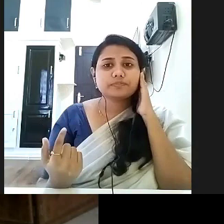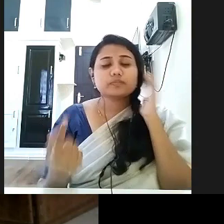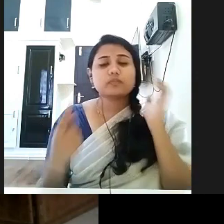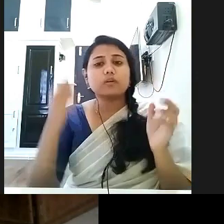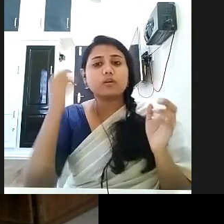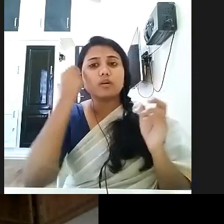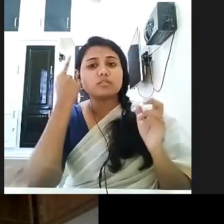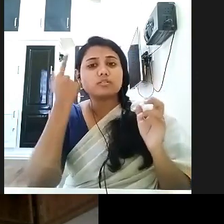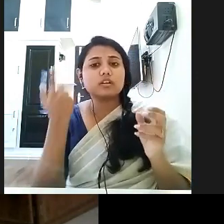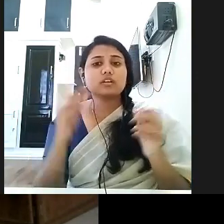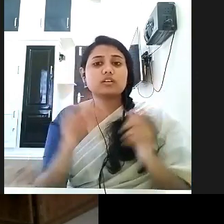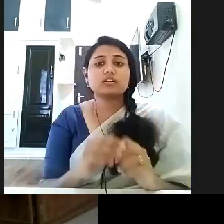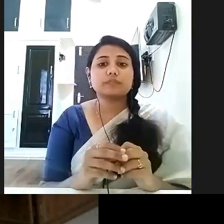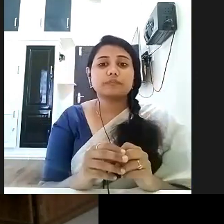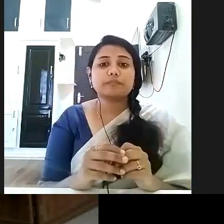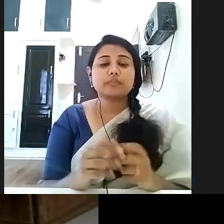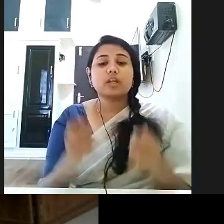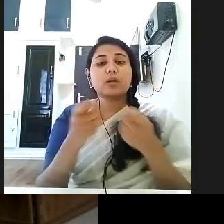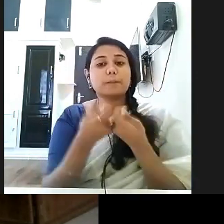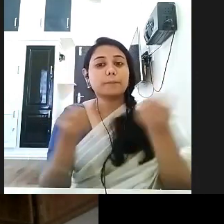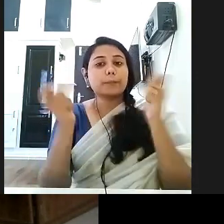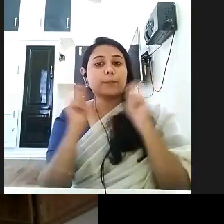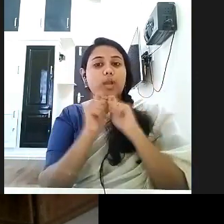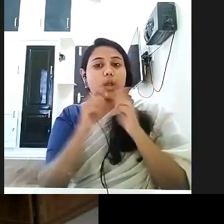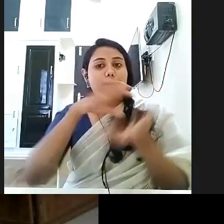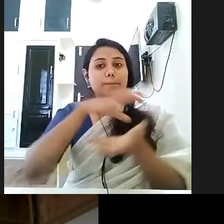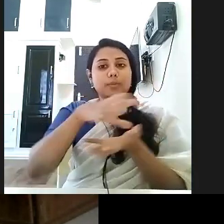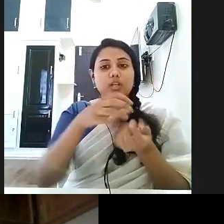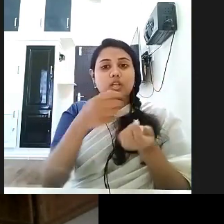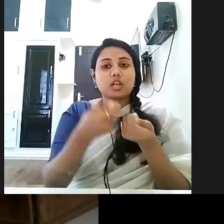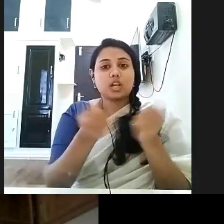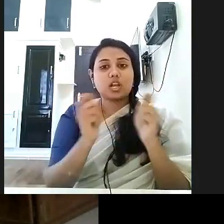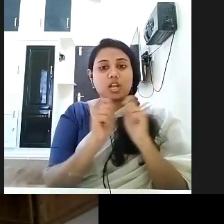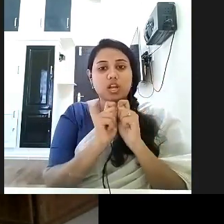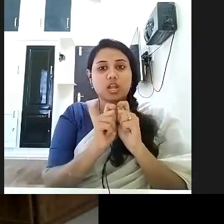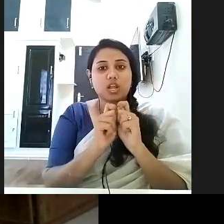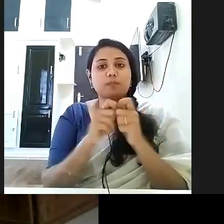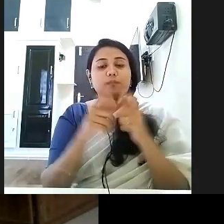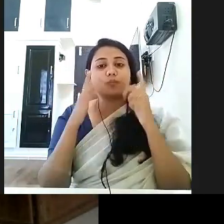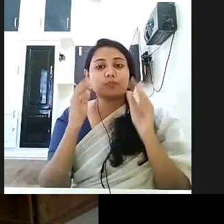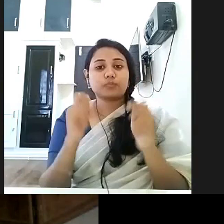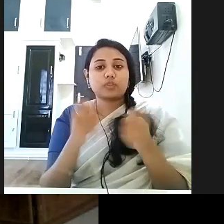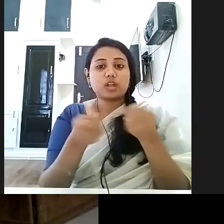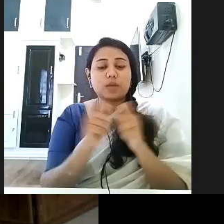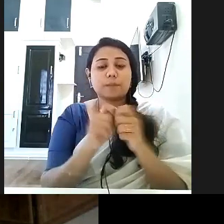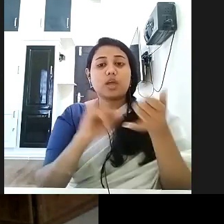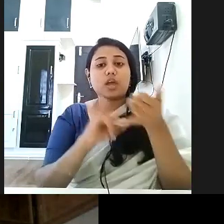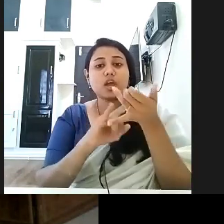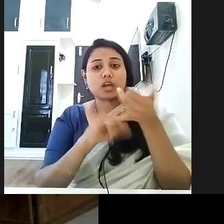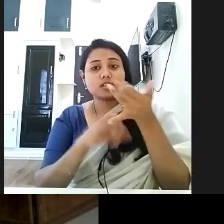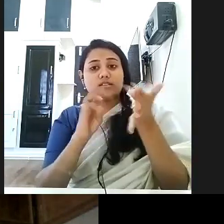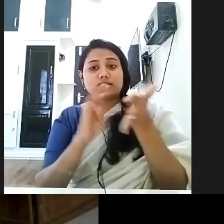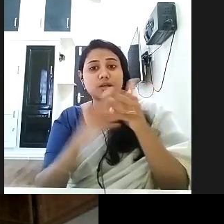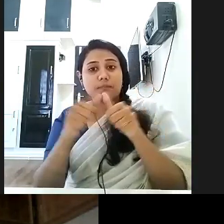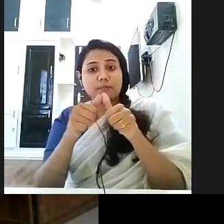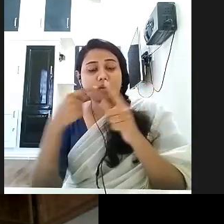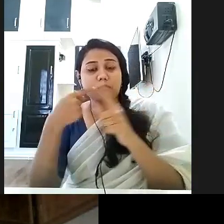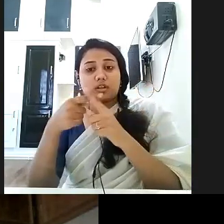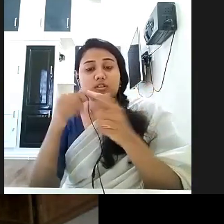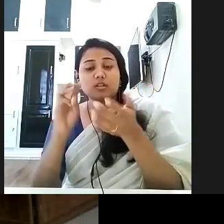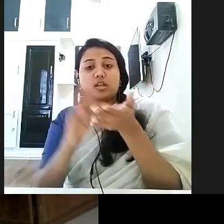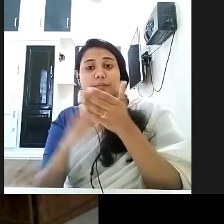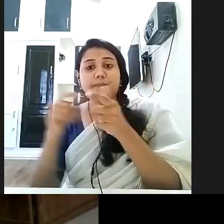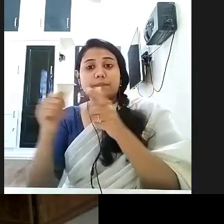ഒരു കേസാണ്, ഈ മൾട്ടി ഡിസിപ്ലിനറി അപ്രോച്ച് മാത്രമാണ് നമുക്ക് മസ്കുലർ ഡിസ്ട്രോഫിയും സ്പൈനൽ മസ്കുലർ അട്രോഫിയും ഉള്ളവർ അത് തന്നെ